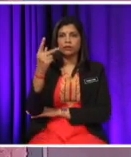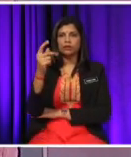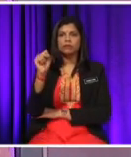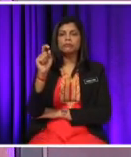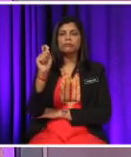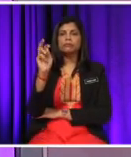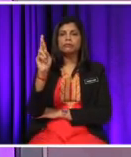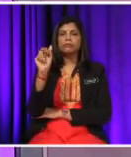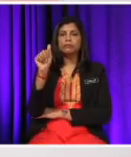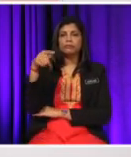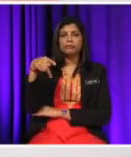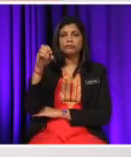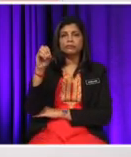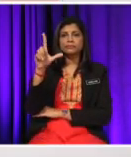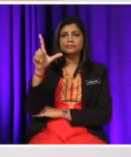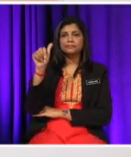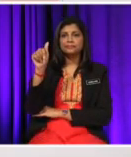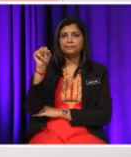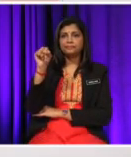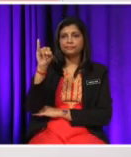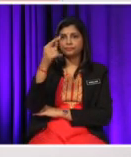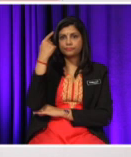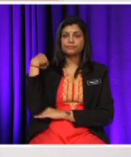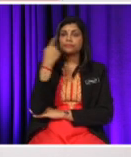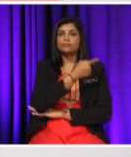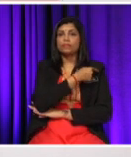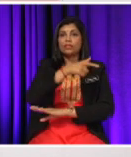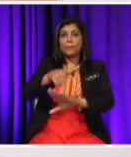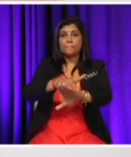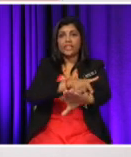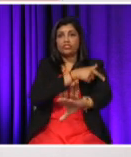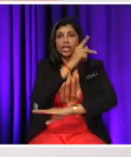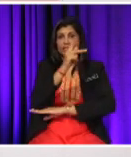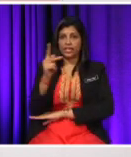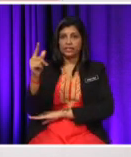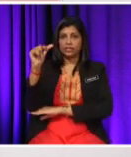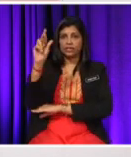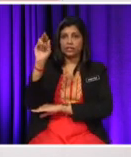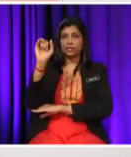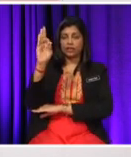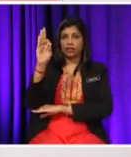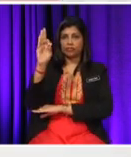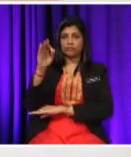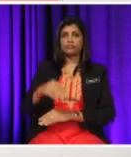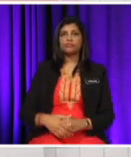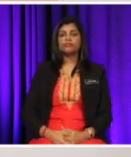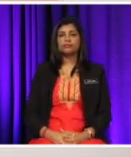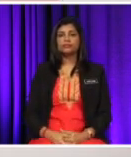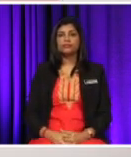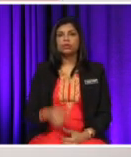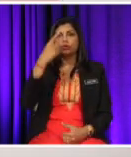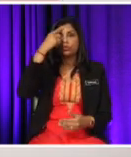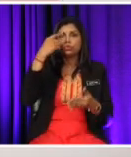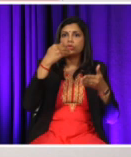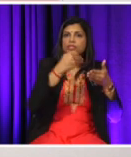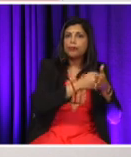memanjangkan grafik tuh supaya dia meminta di negatif 273 273 tuh -3 73°c